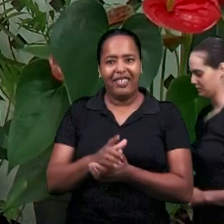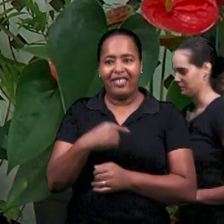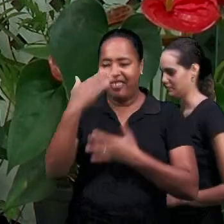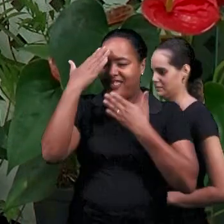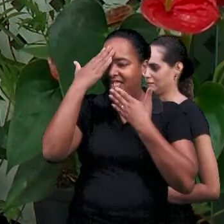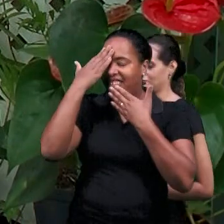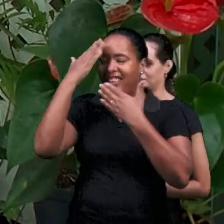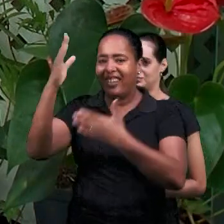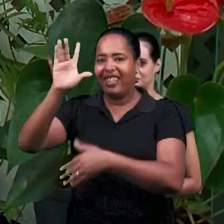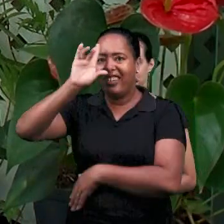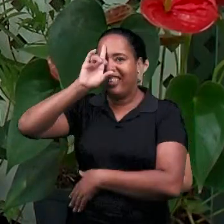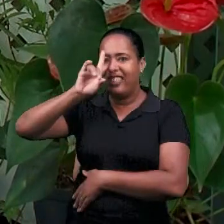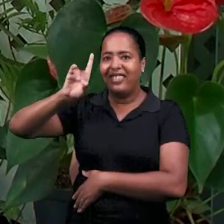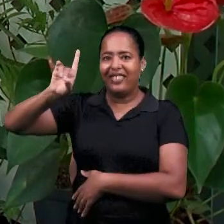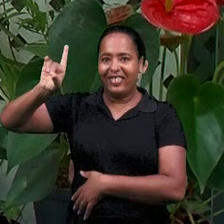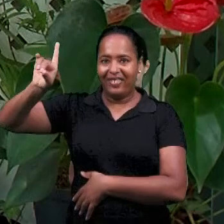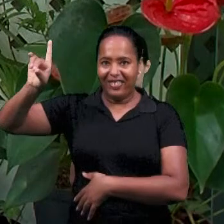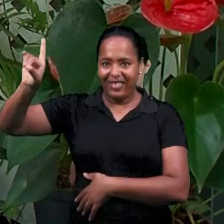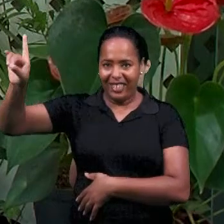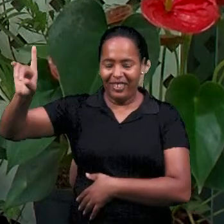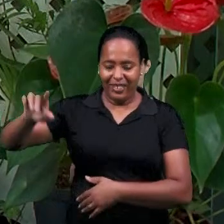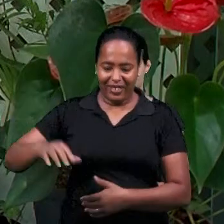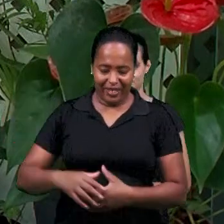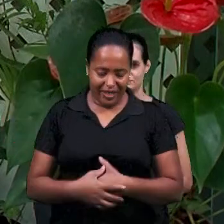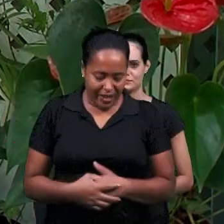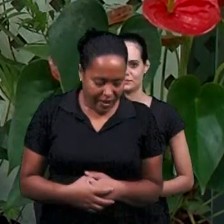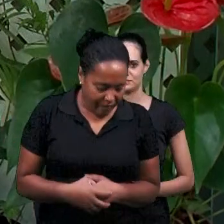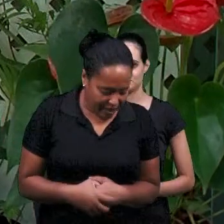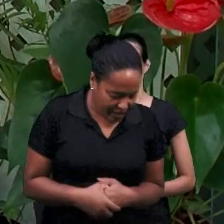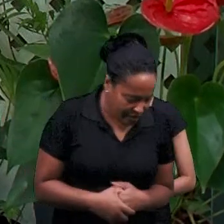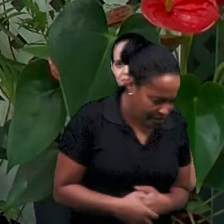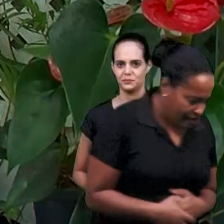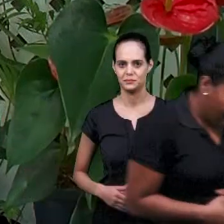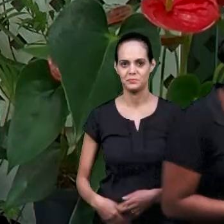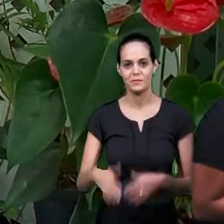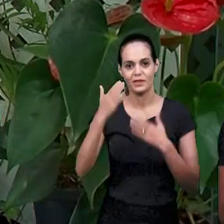c'est un docteur, donc elle a fait des études de médecine.